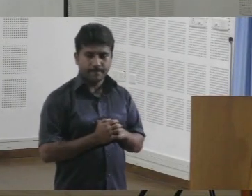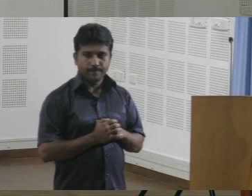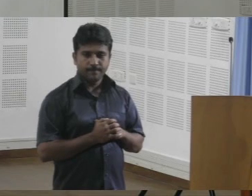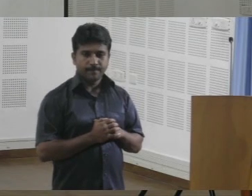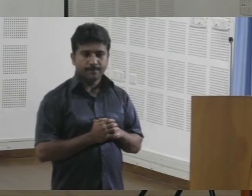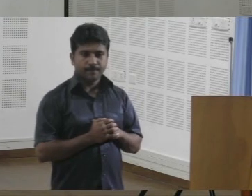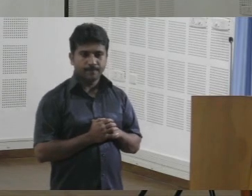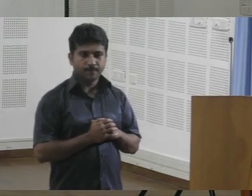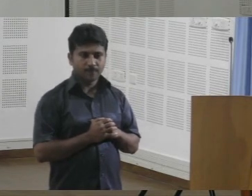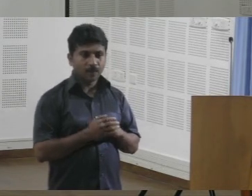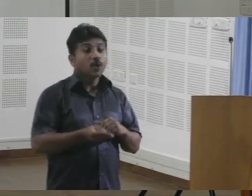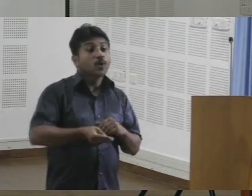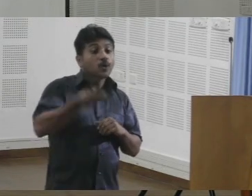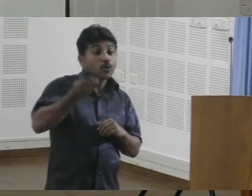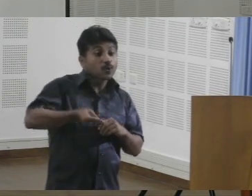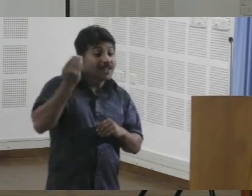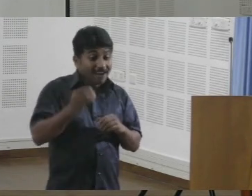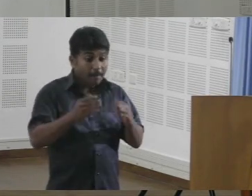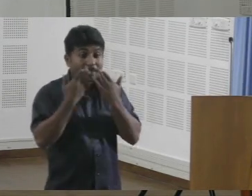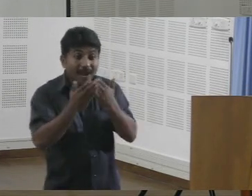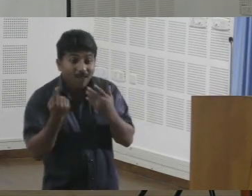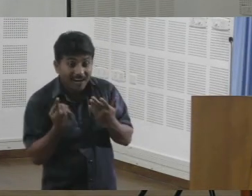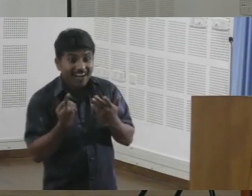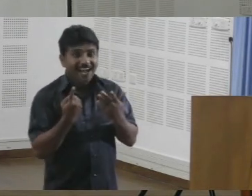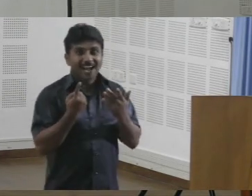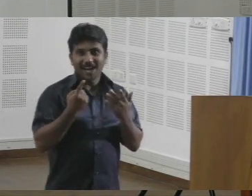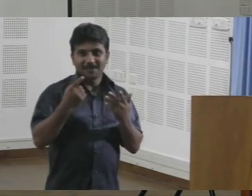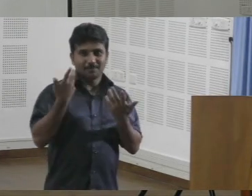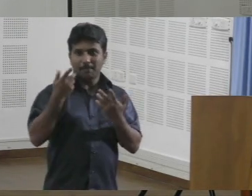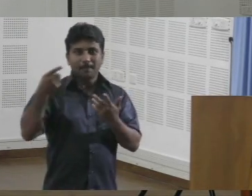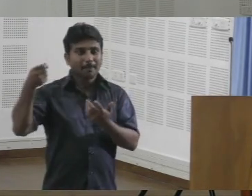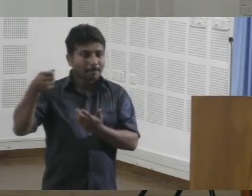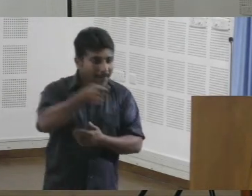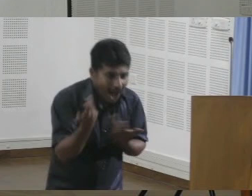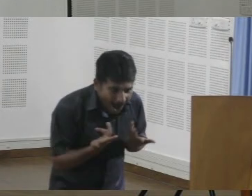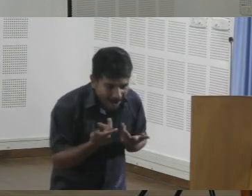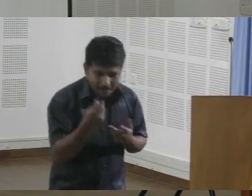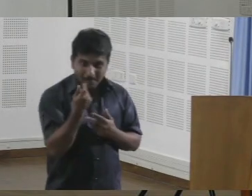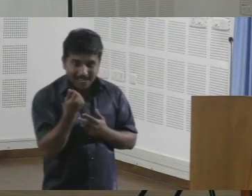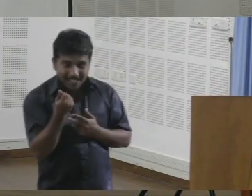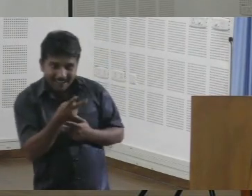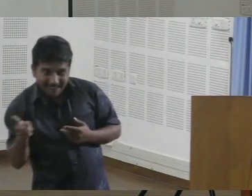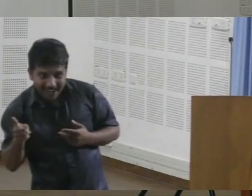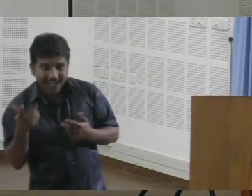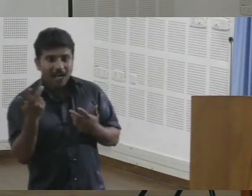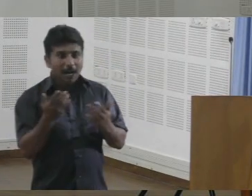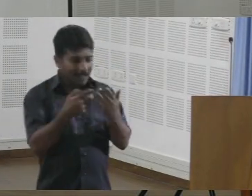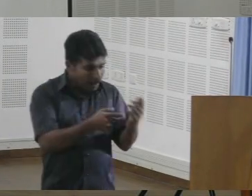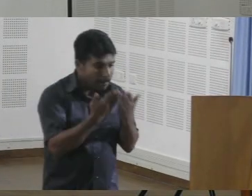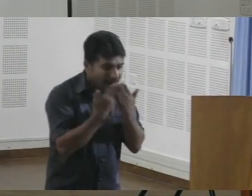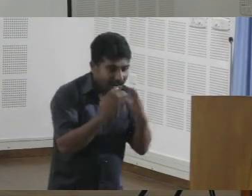കൂടുതലും ഞാൻ ഫങ്ഷണൽ അക്കാഡമിക്സിലാണ് ഫോക്കസ് ചെയ്തത്. മണി കോൺസെപ്റ്റ്, പിന്നെ അതേപോലെ അവരുടെ ആവശ്യങ്ങൾക്കുള്ള റീഡിങ്ങും